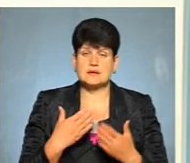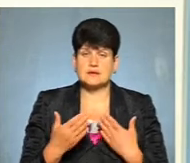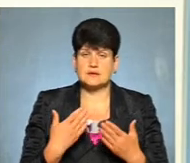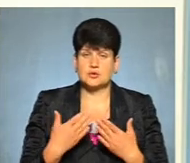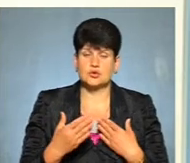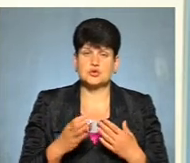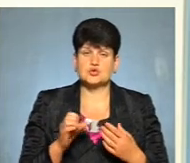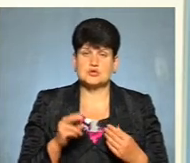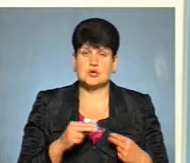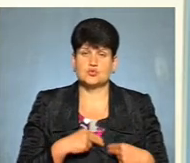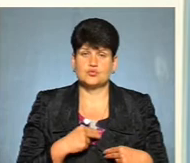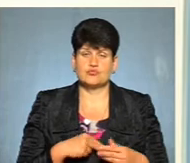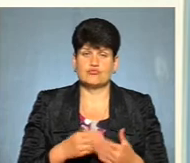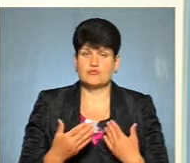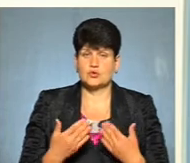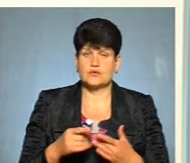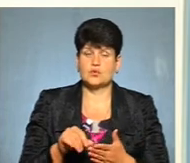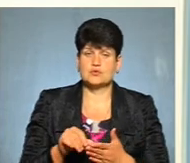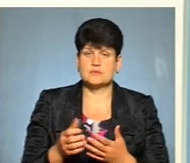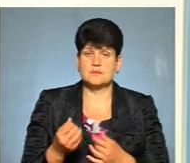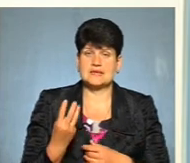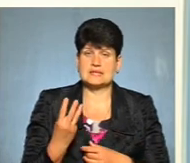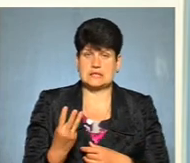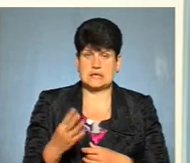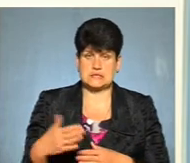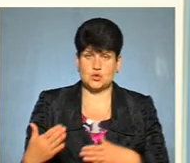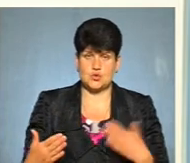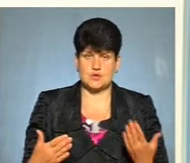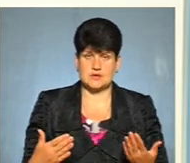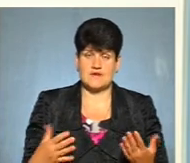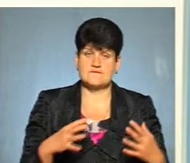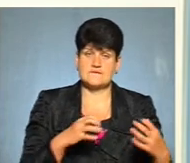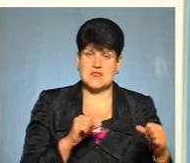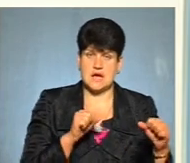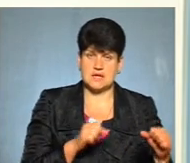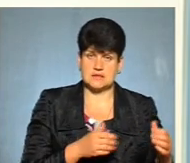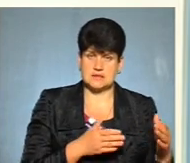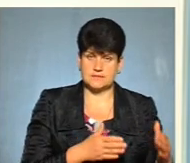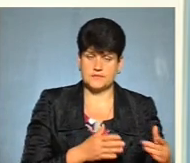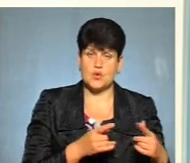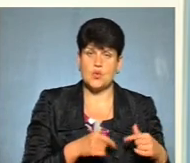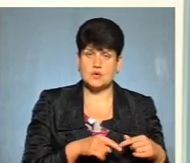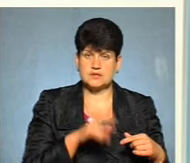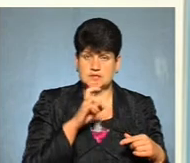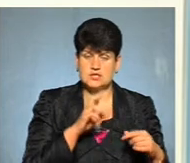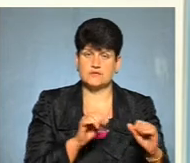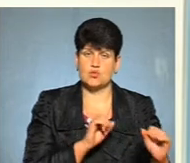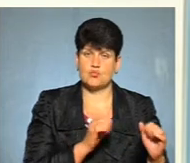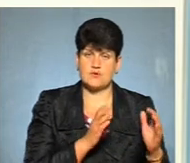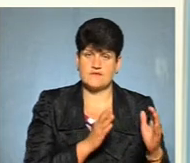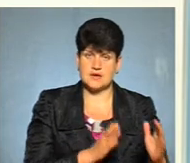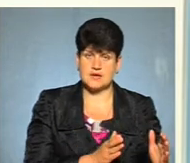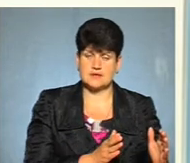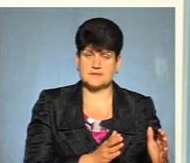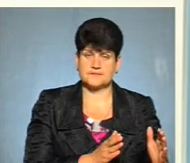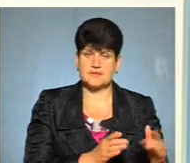соціально-трудові відносини, в них участь беруть три сторони – влада чи органи державного управління,